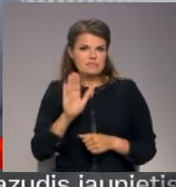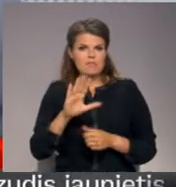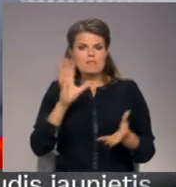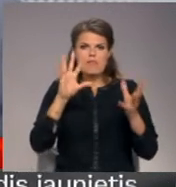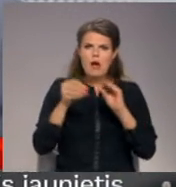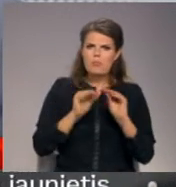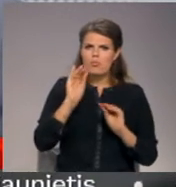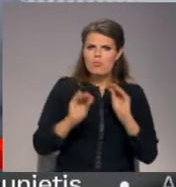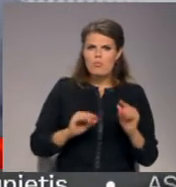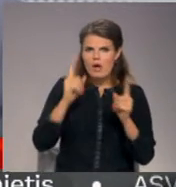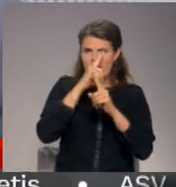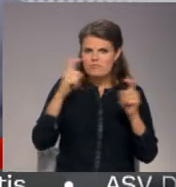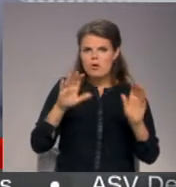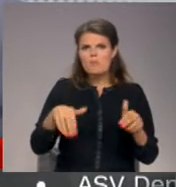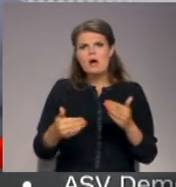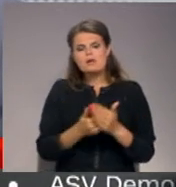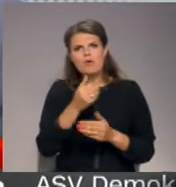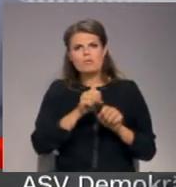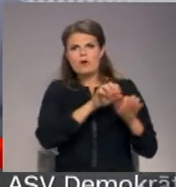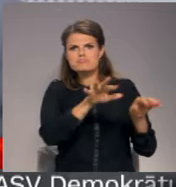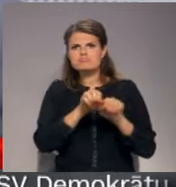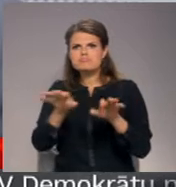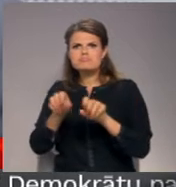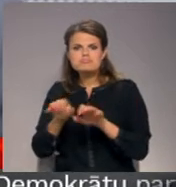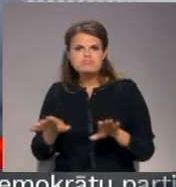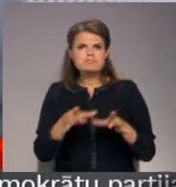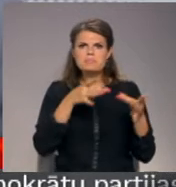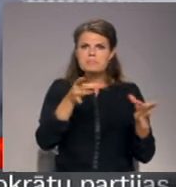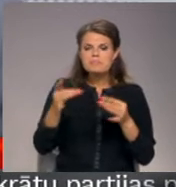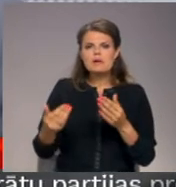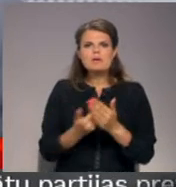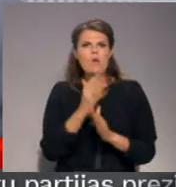apkopo informāciju par jauniem uzliesmojumiem, par gadījumiem,